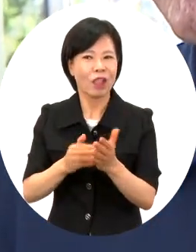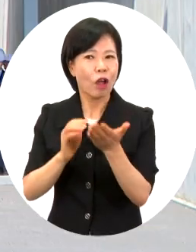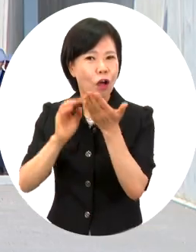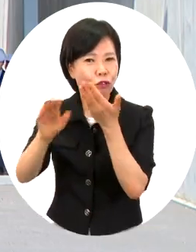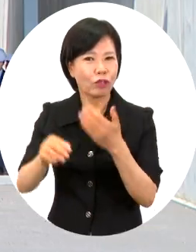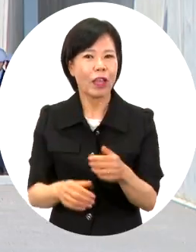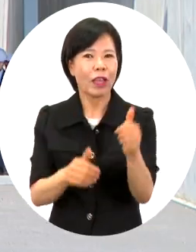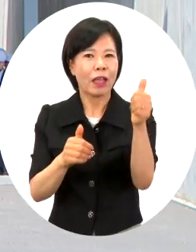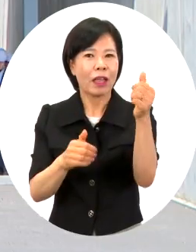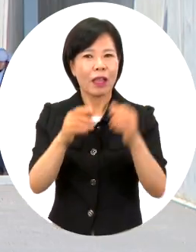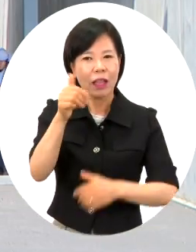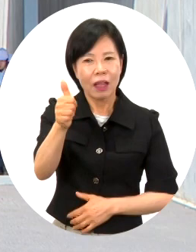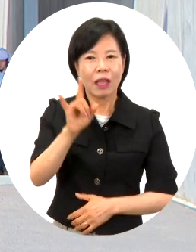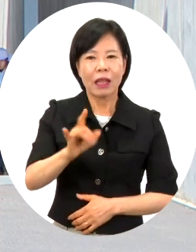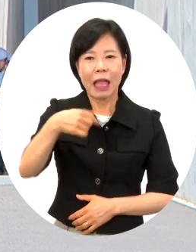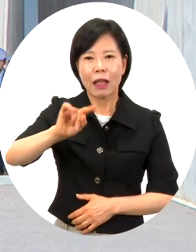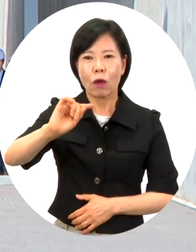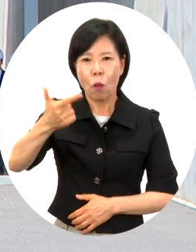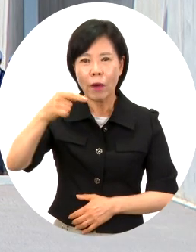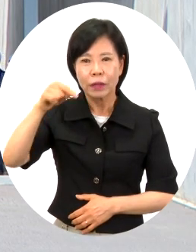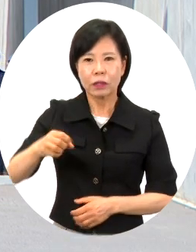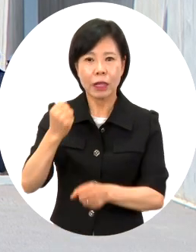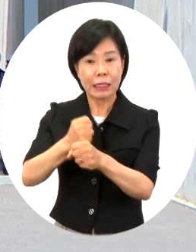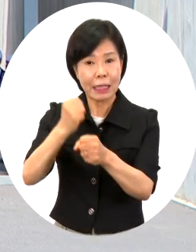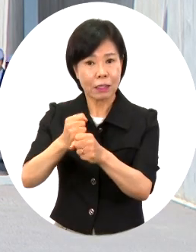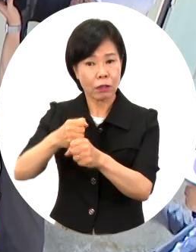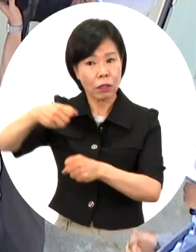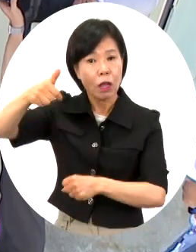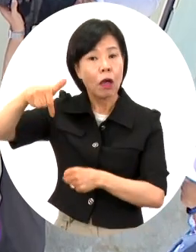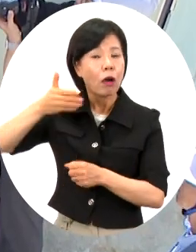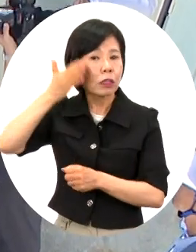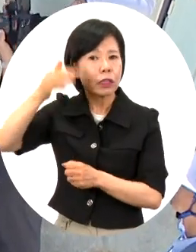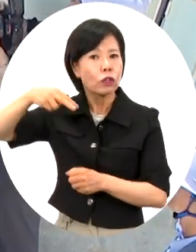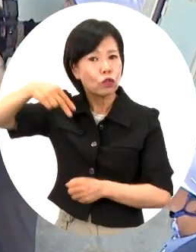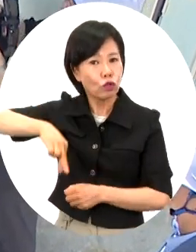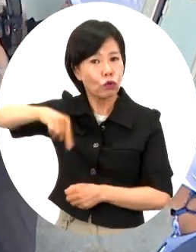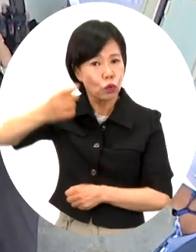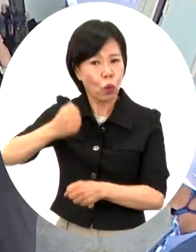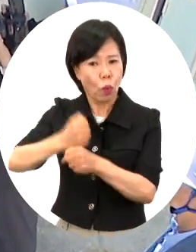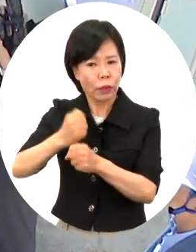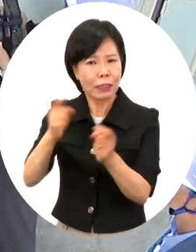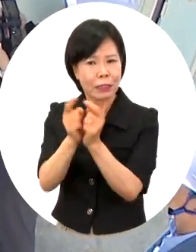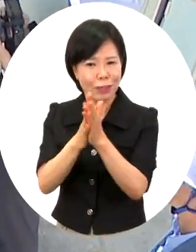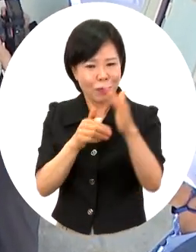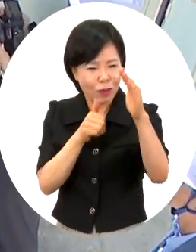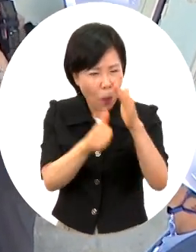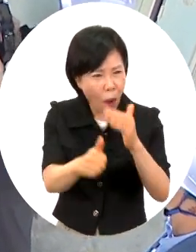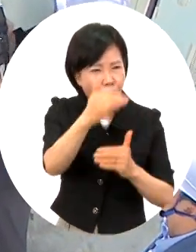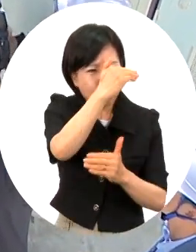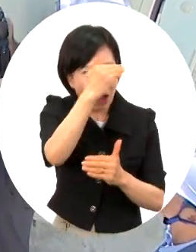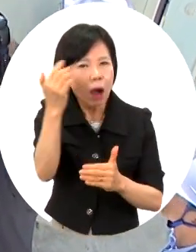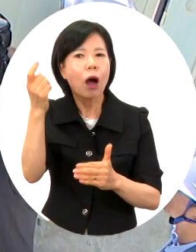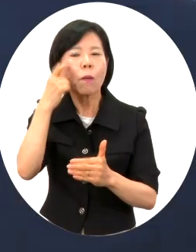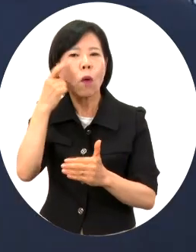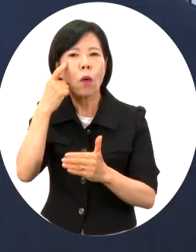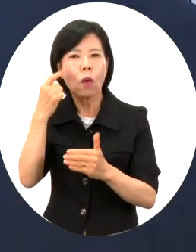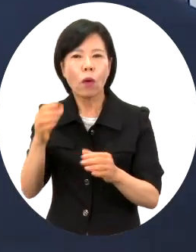확인했습니다. 이후 행원 3.3메가와트 그린수소 생산시설을 찾아 그린수소 생산 과정을